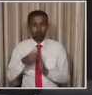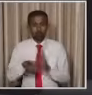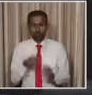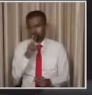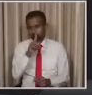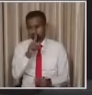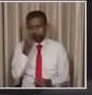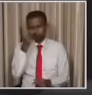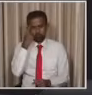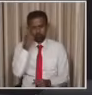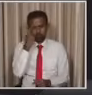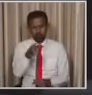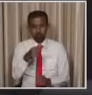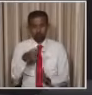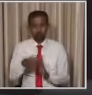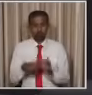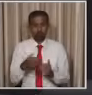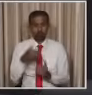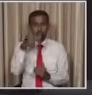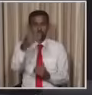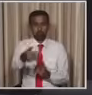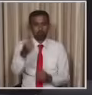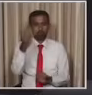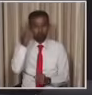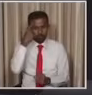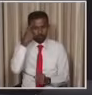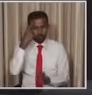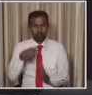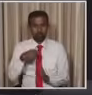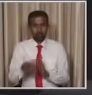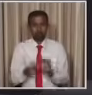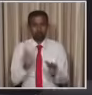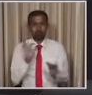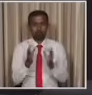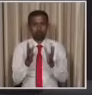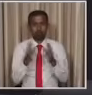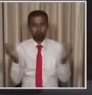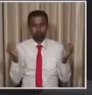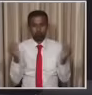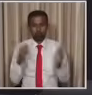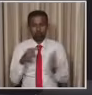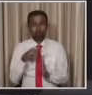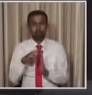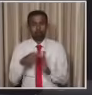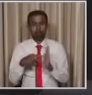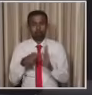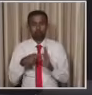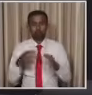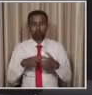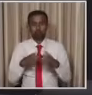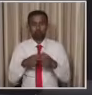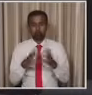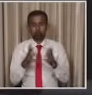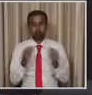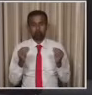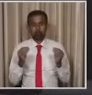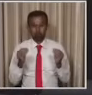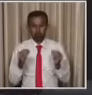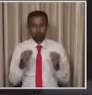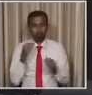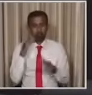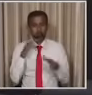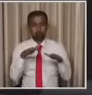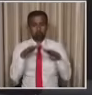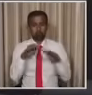හිතන්න, රටේ අනාගතය ගැන හිතන්න, රටේ ගිනි නිවන්න, රටේ ආර්ථික අර්බුදයෙන් ගොඩ ගන්න, රටේ